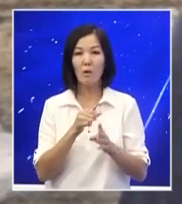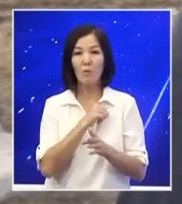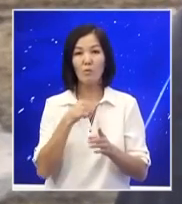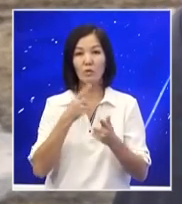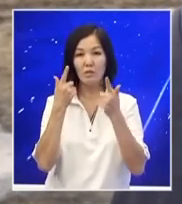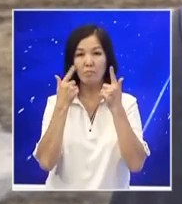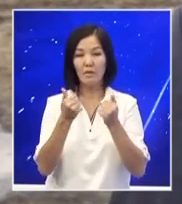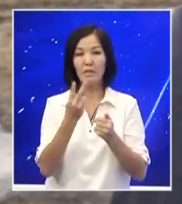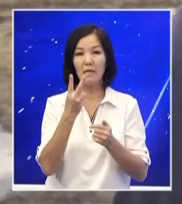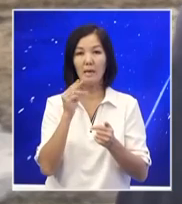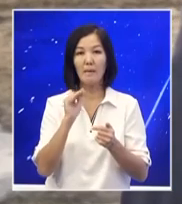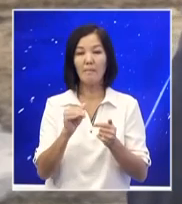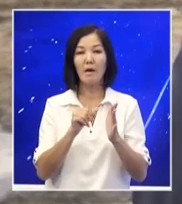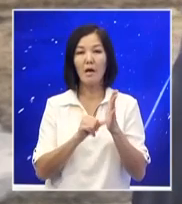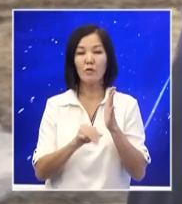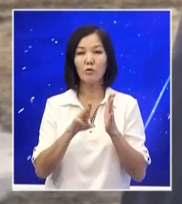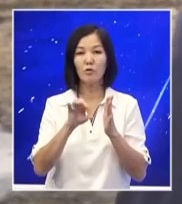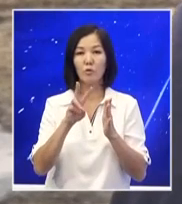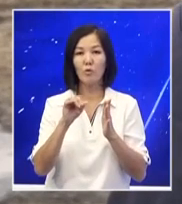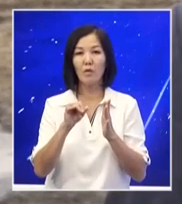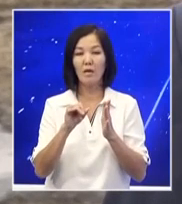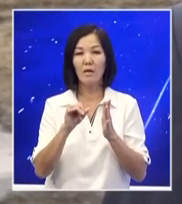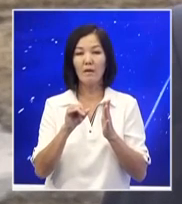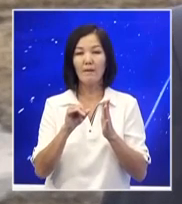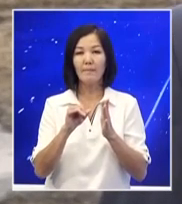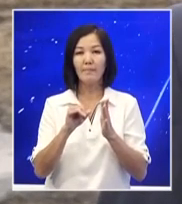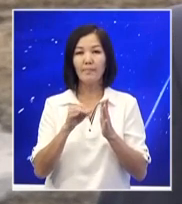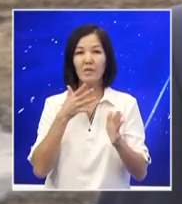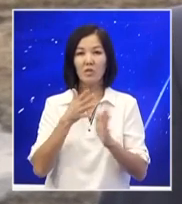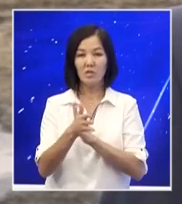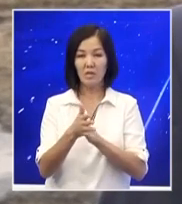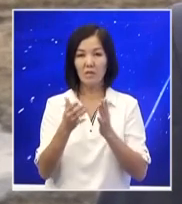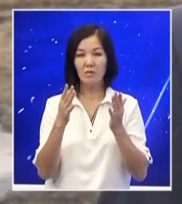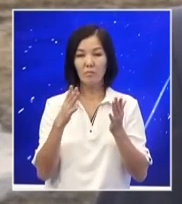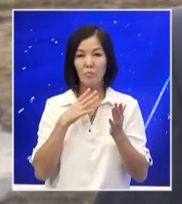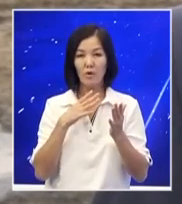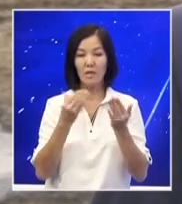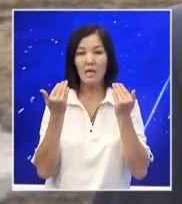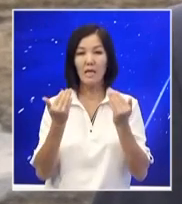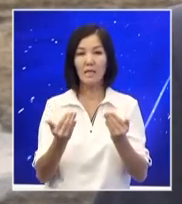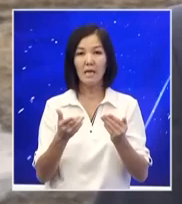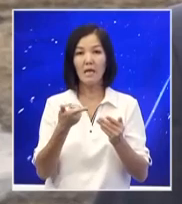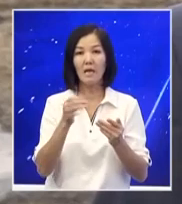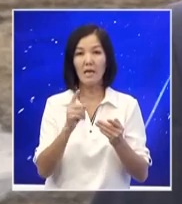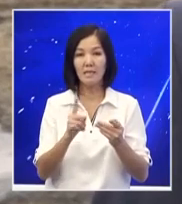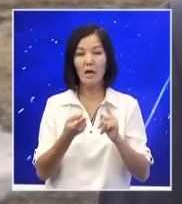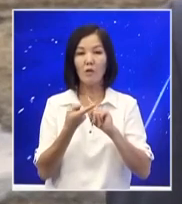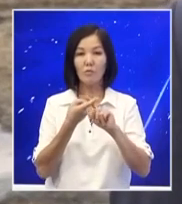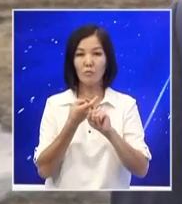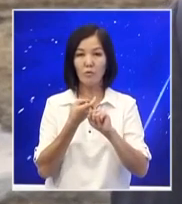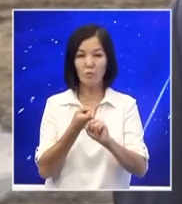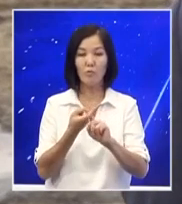жаңағы 2600 тонна выброс болатын. Соның бәріне енді газға ауыстырғаннан кейін